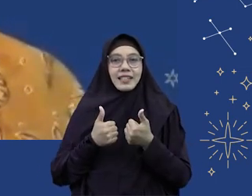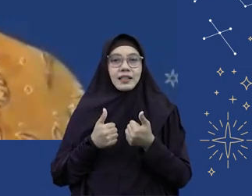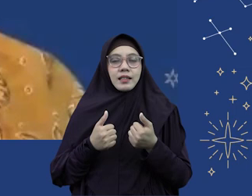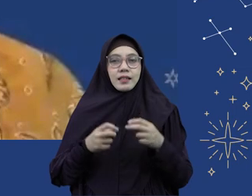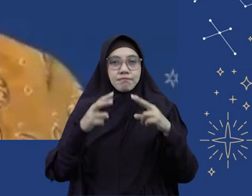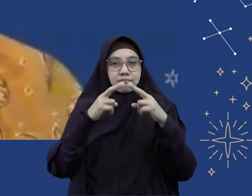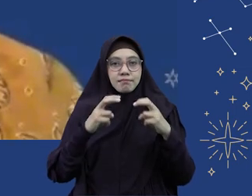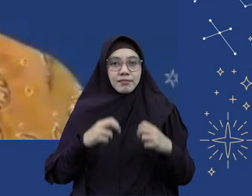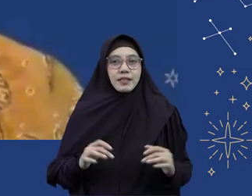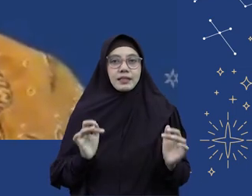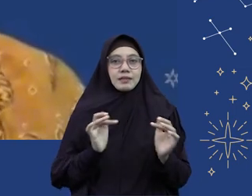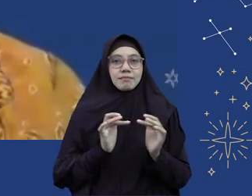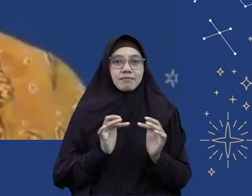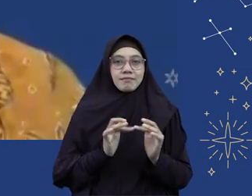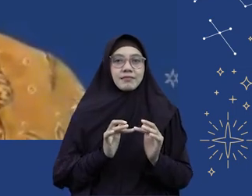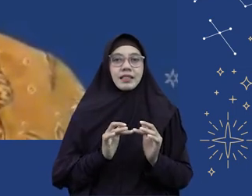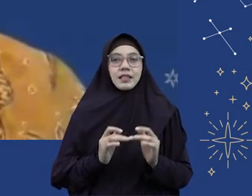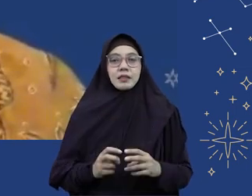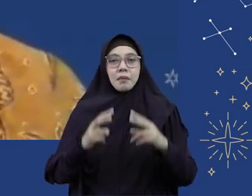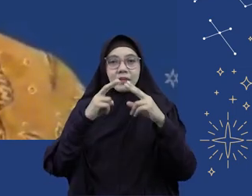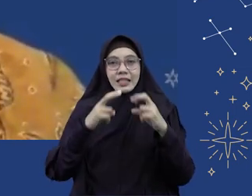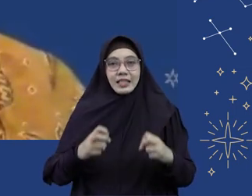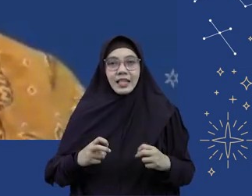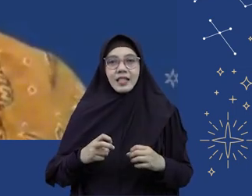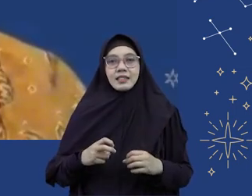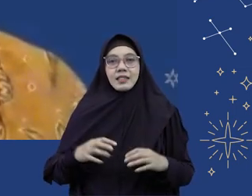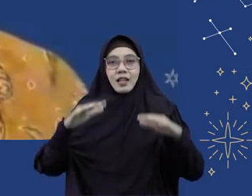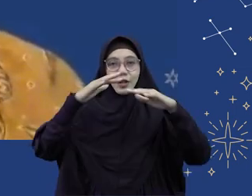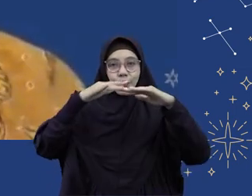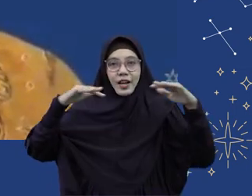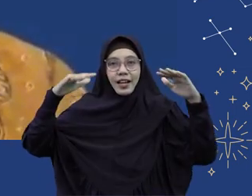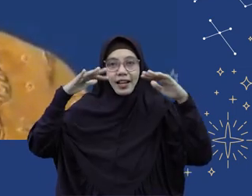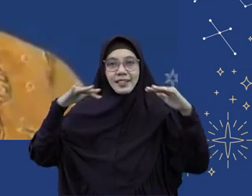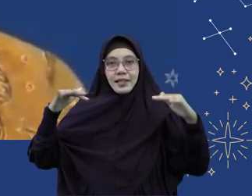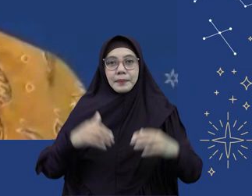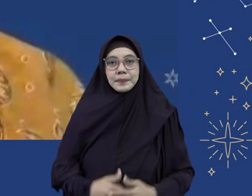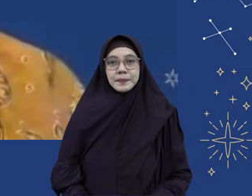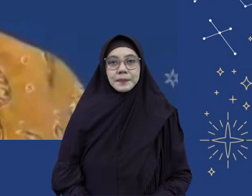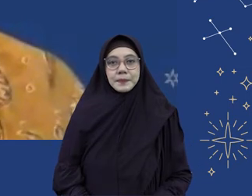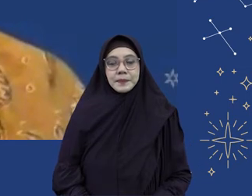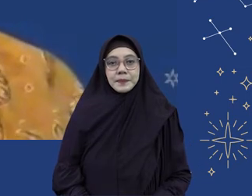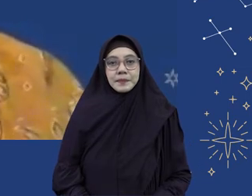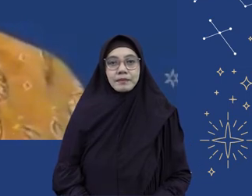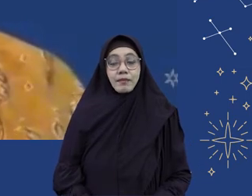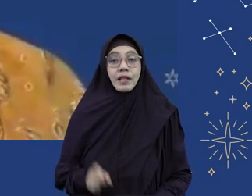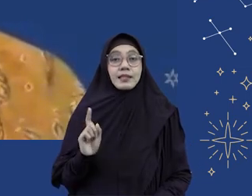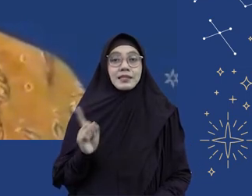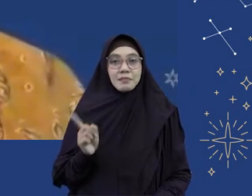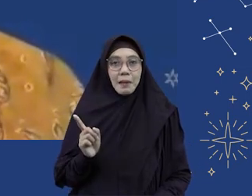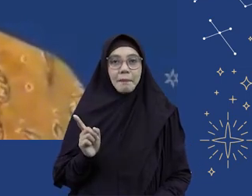riset-riset yang berkaitan dengan penelitian ruang angkasa karena salah satu